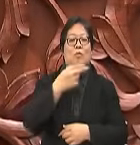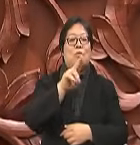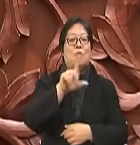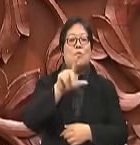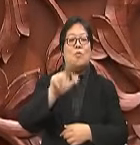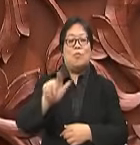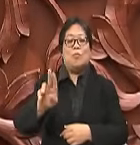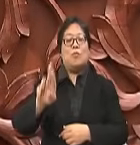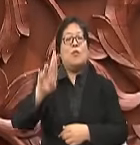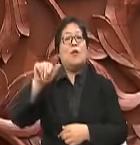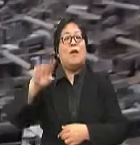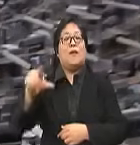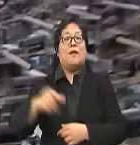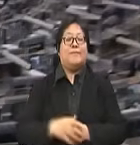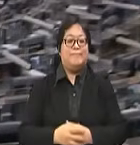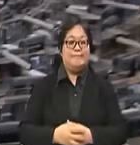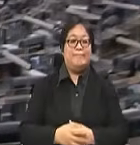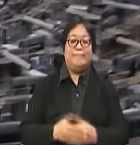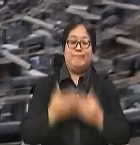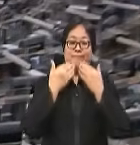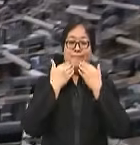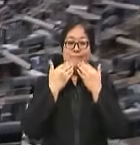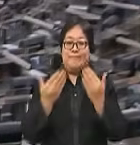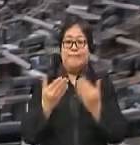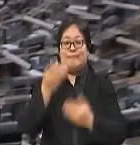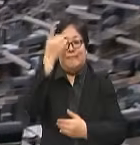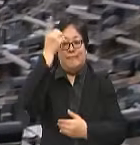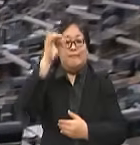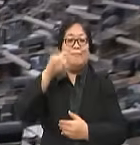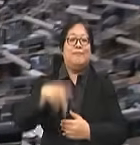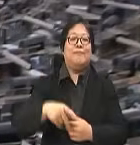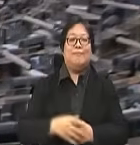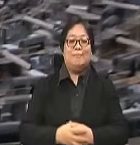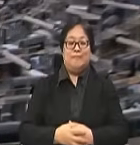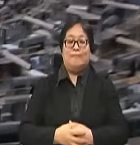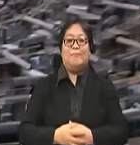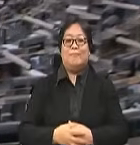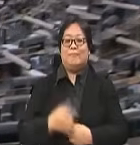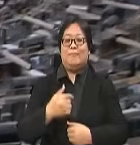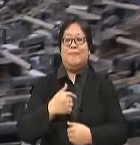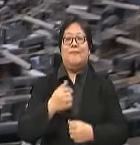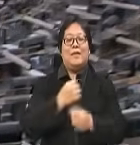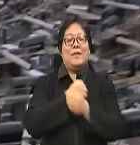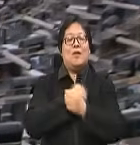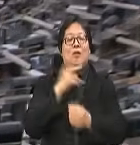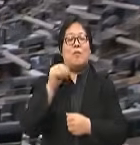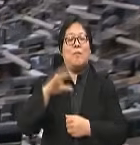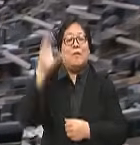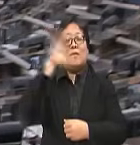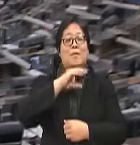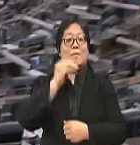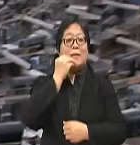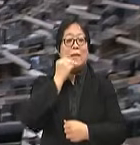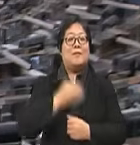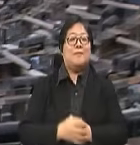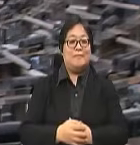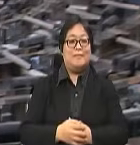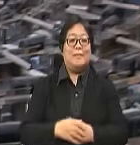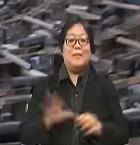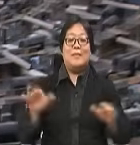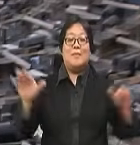rajang Terima kasih ada tuh ya betul sayang kumbang mencari makan